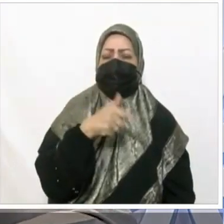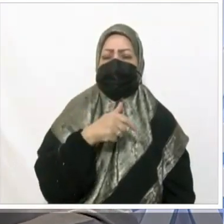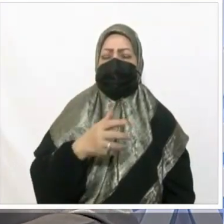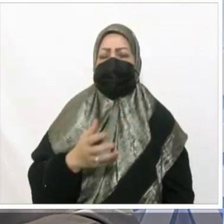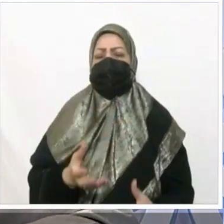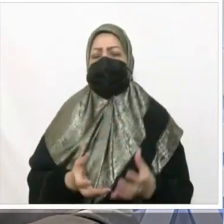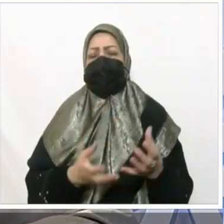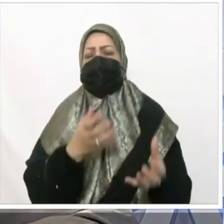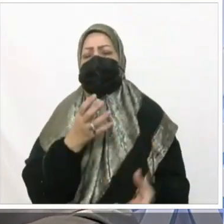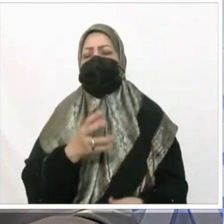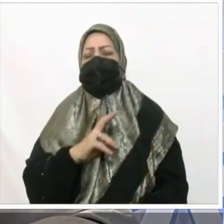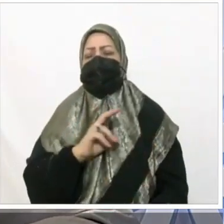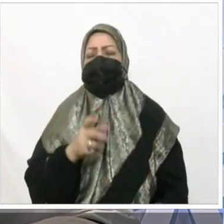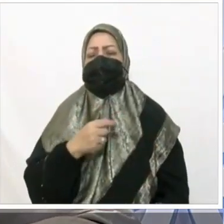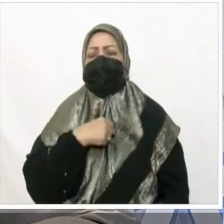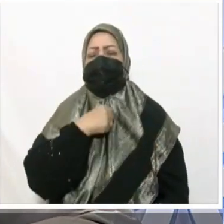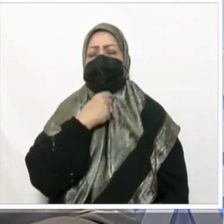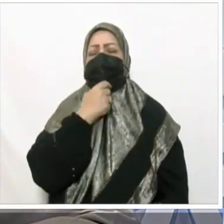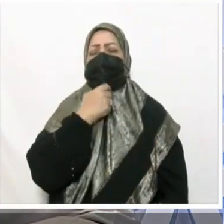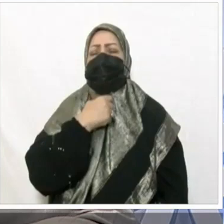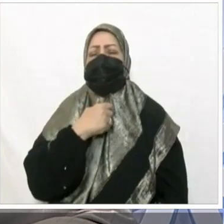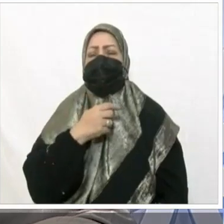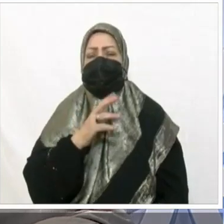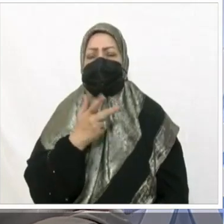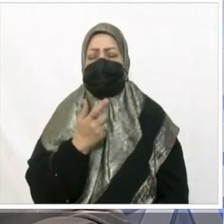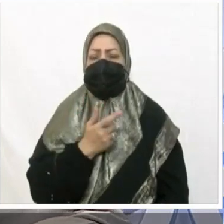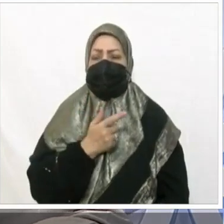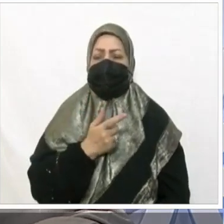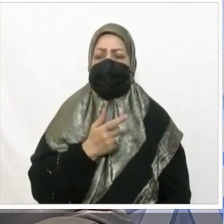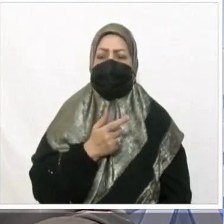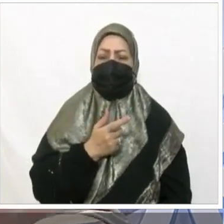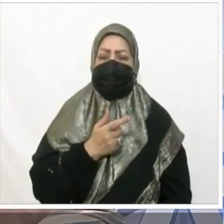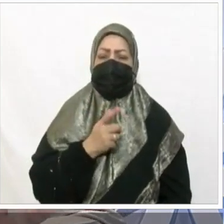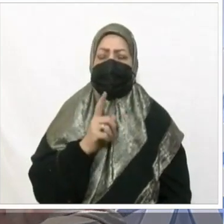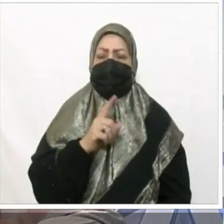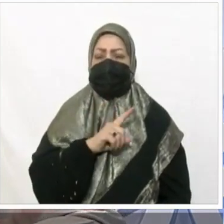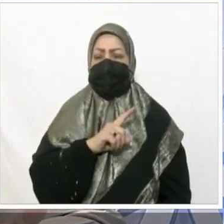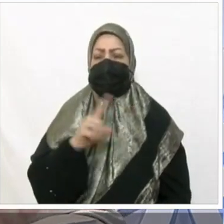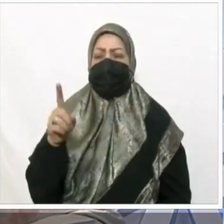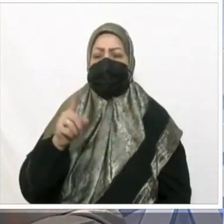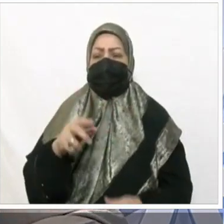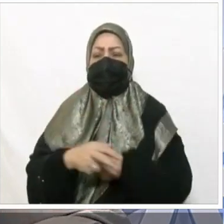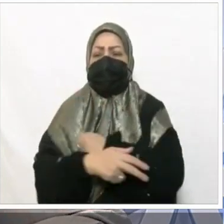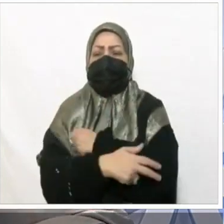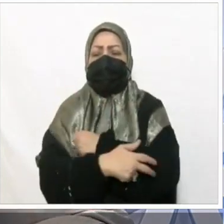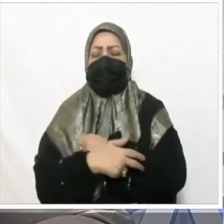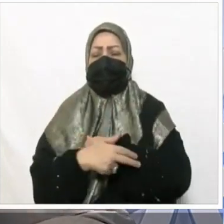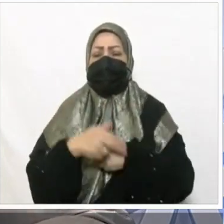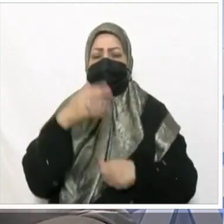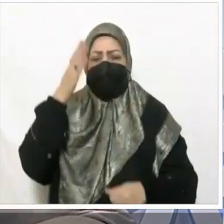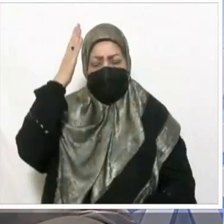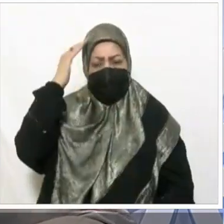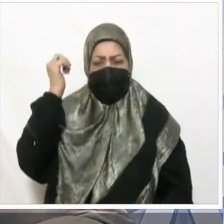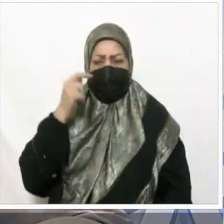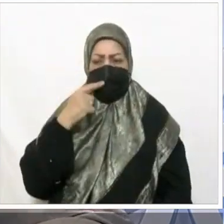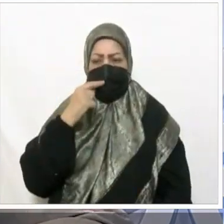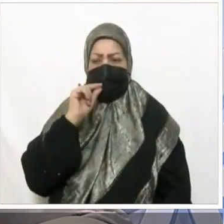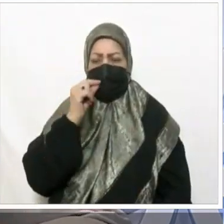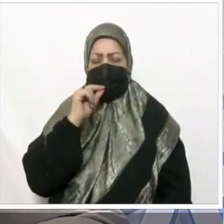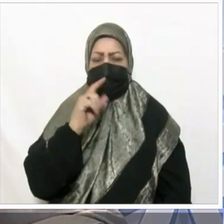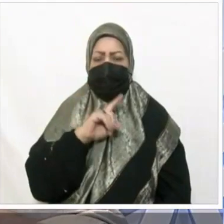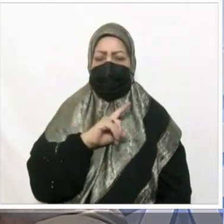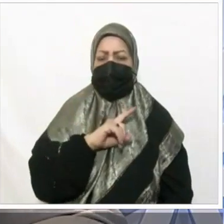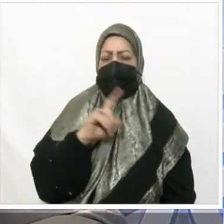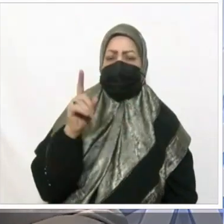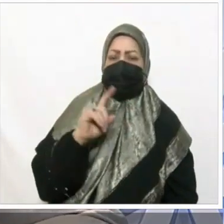هذا طلع لهم قال لهم ما فيش زكاة في الزيت حتى بح صوته. هذا يدل على الجهل،